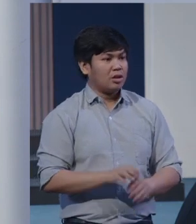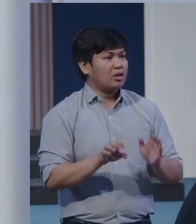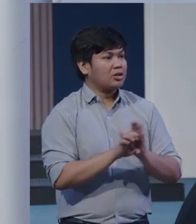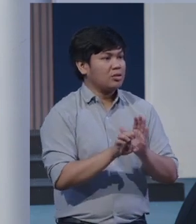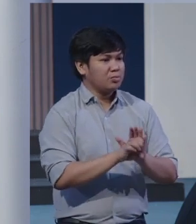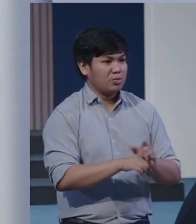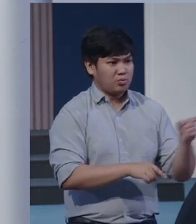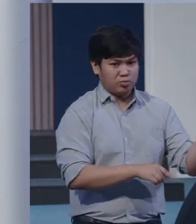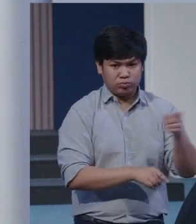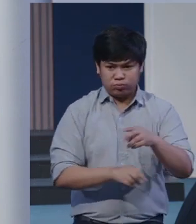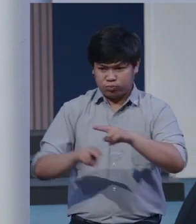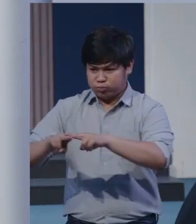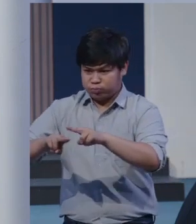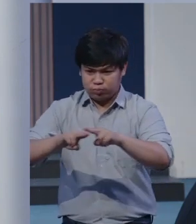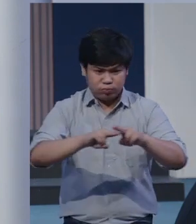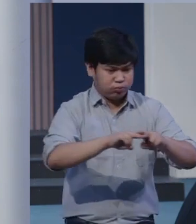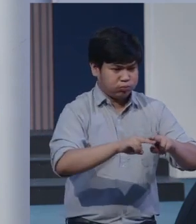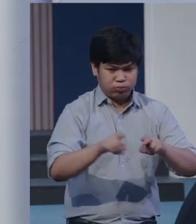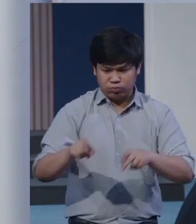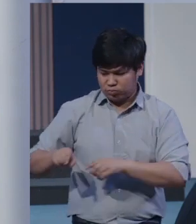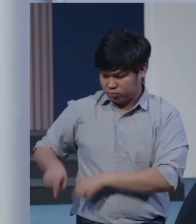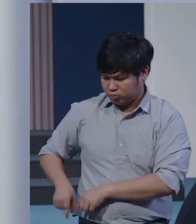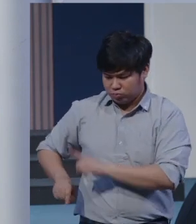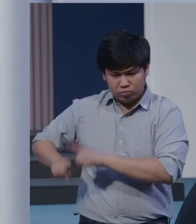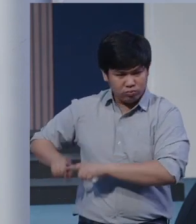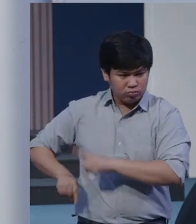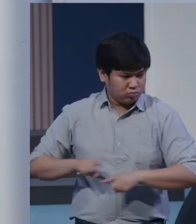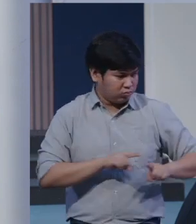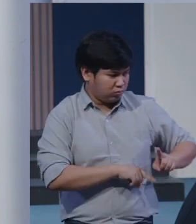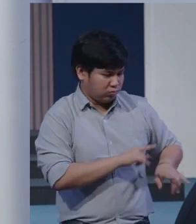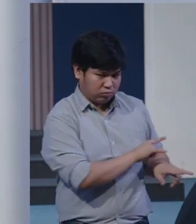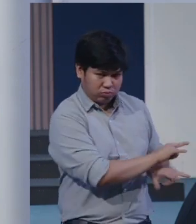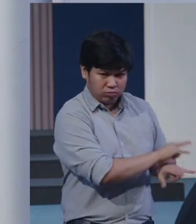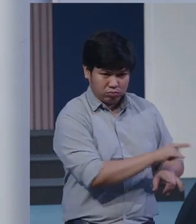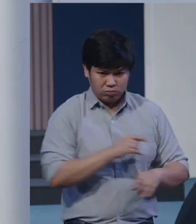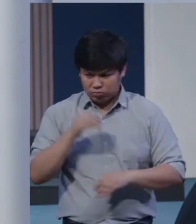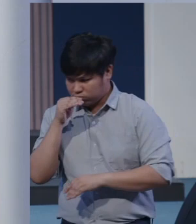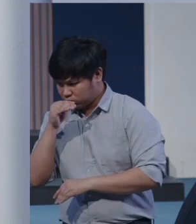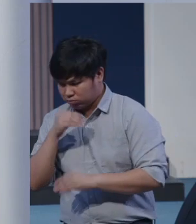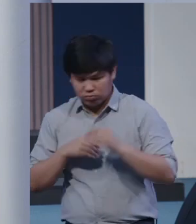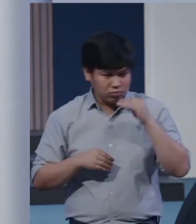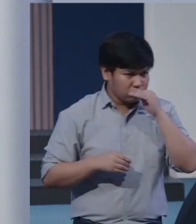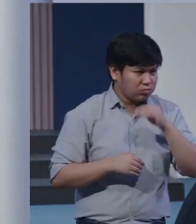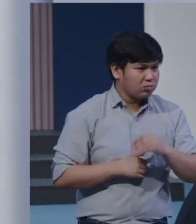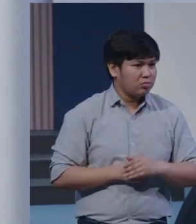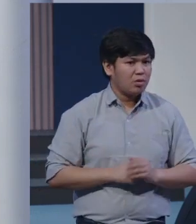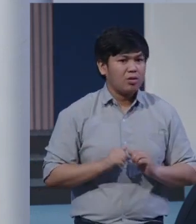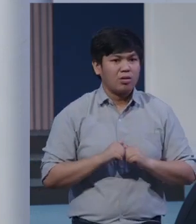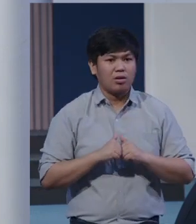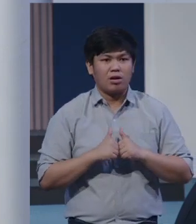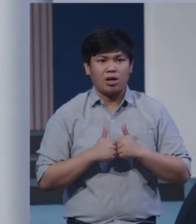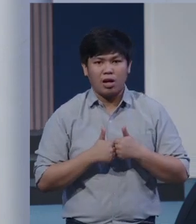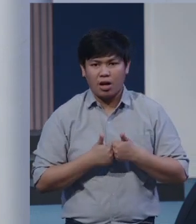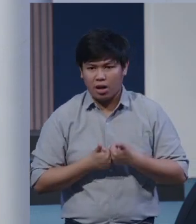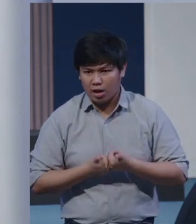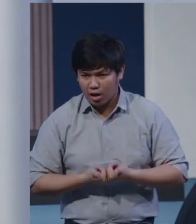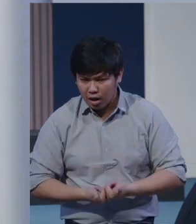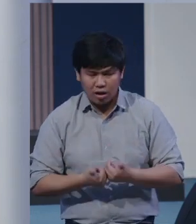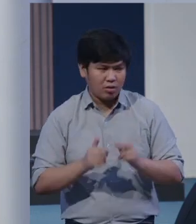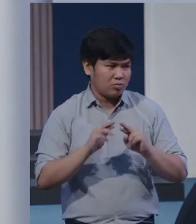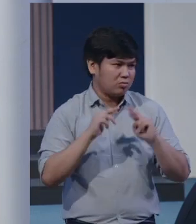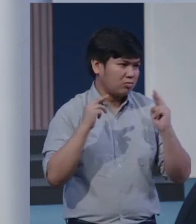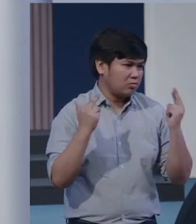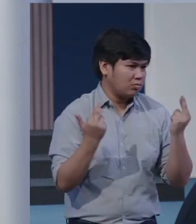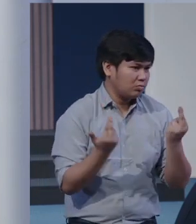isa kayo ay nagsisinungaling sa inyong sarili yun po ang implikasyon po ninyon dahil dito tayo